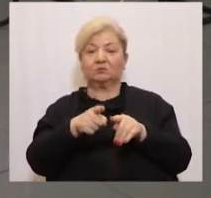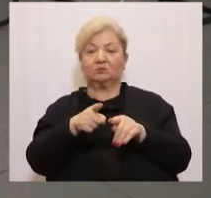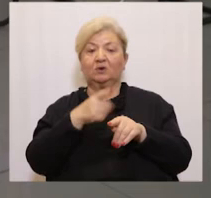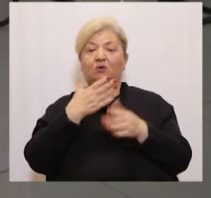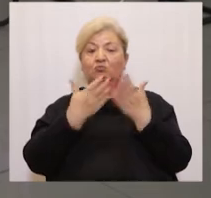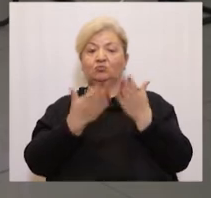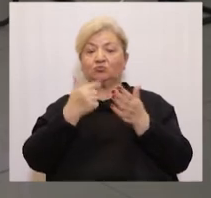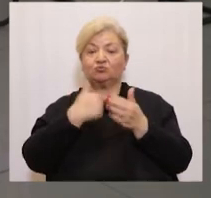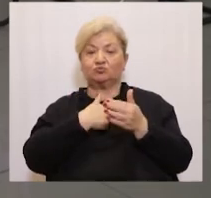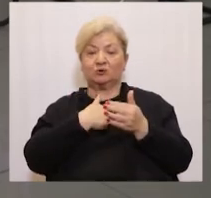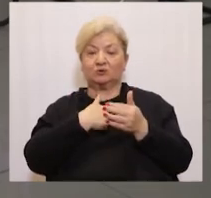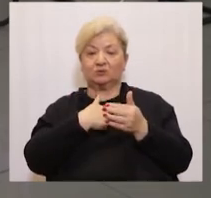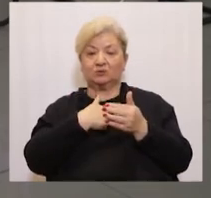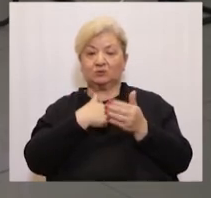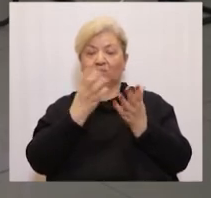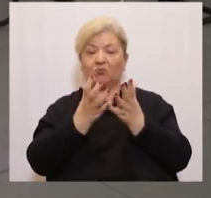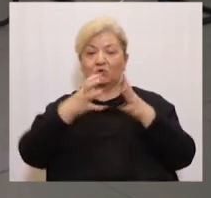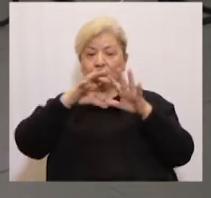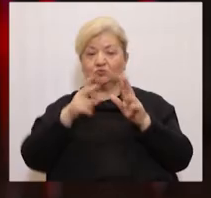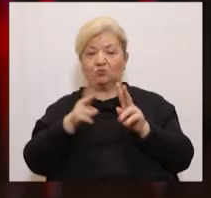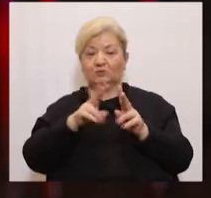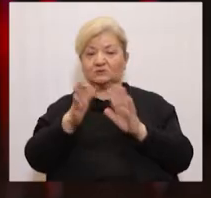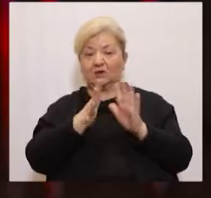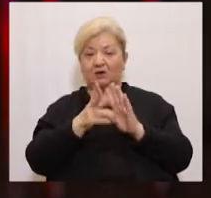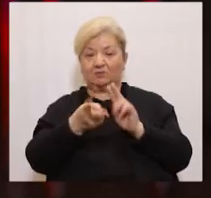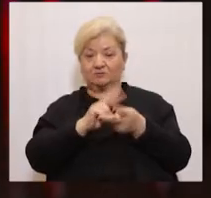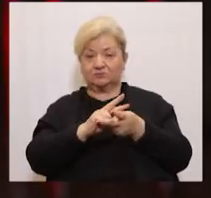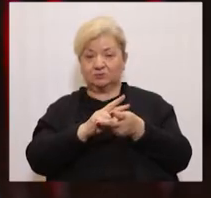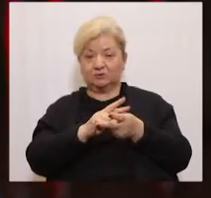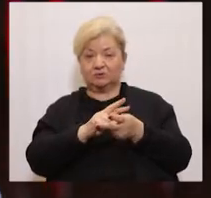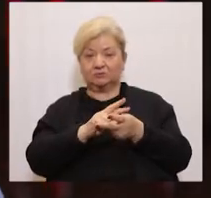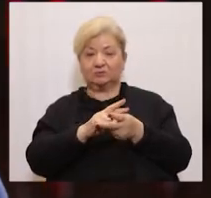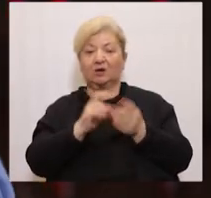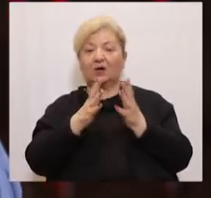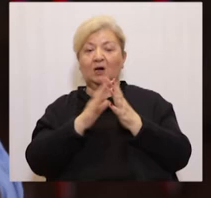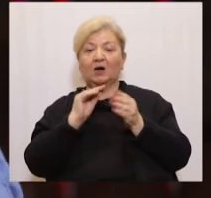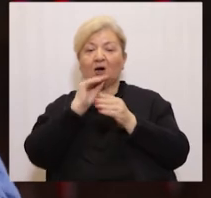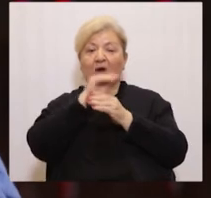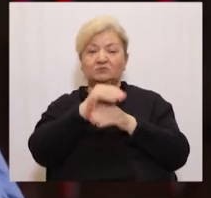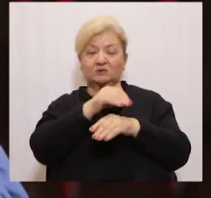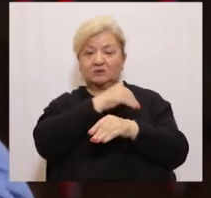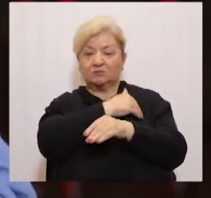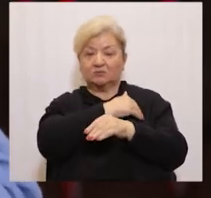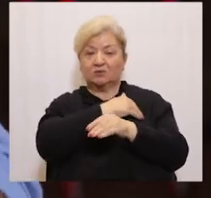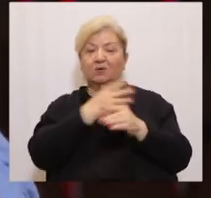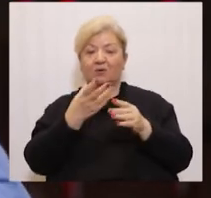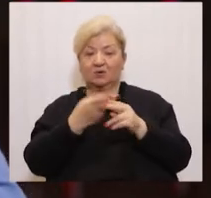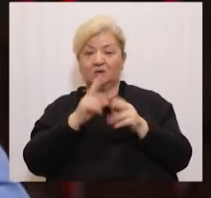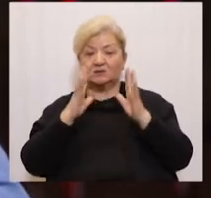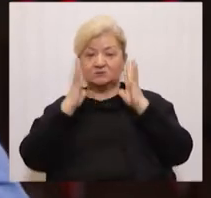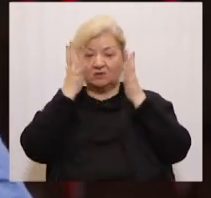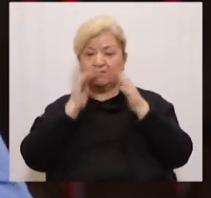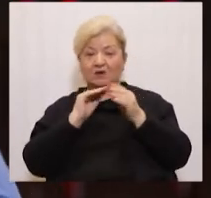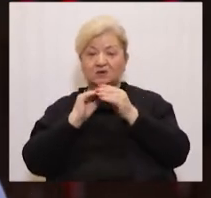თუ ჩვენ მაგალითად მოცულობას არ ცვლით და გავზარდეთ ტემპერატურა, მაშინ წნევა